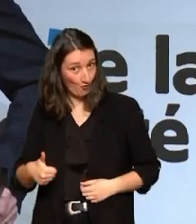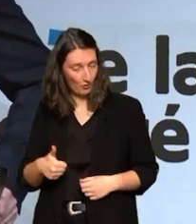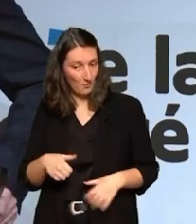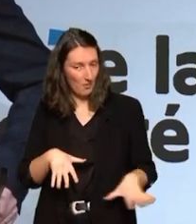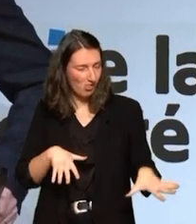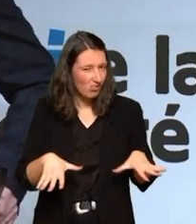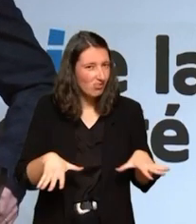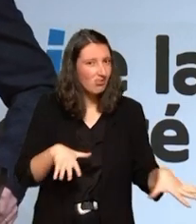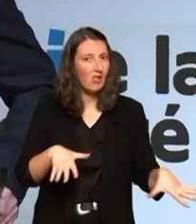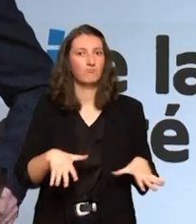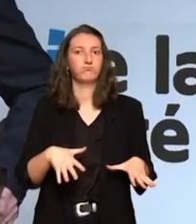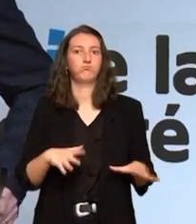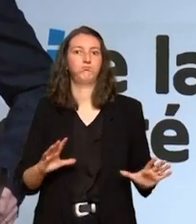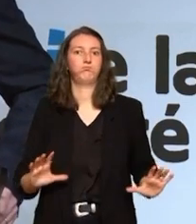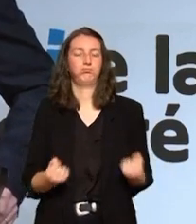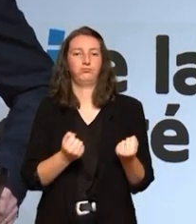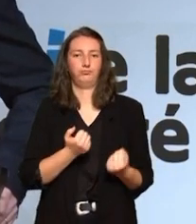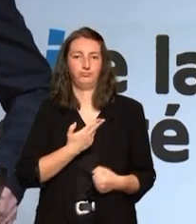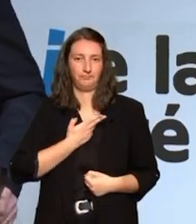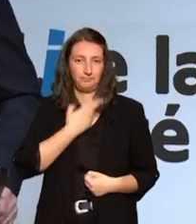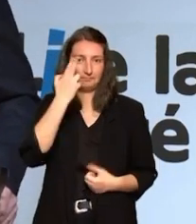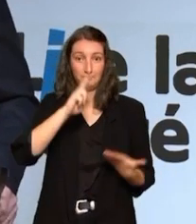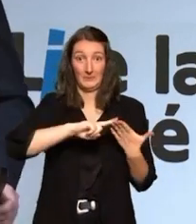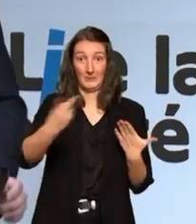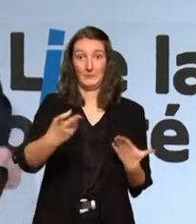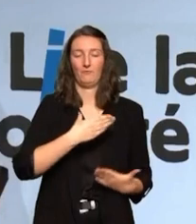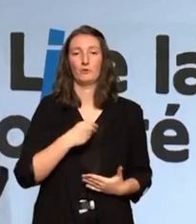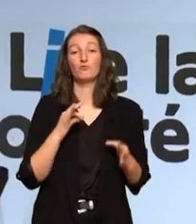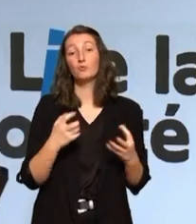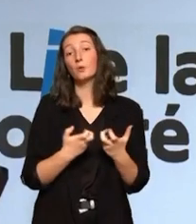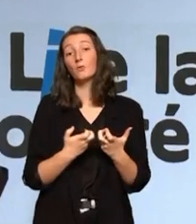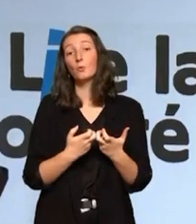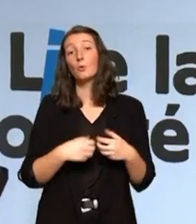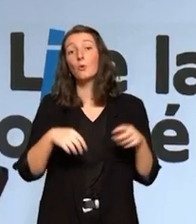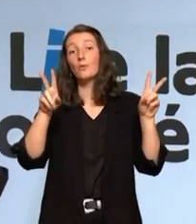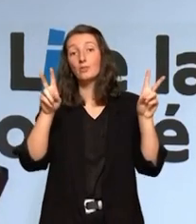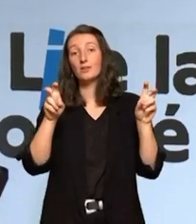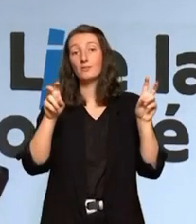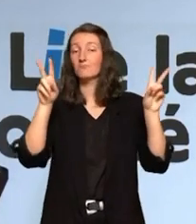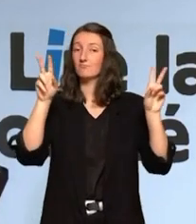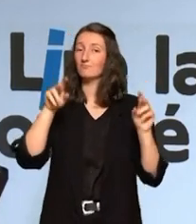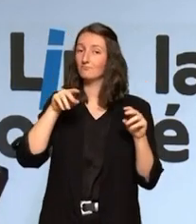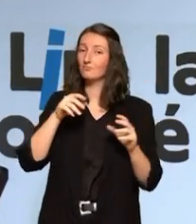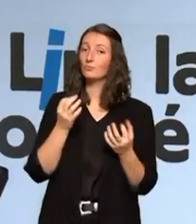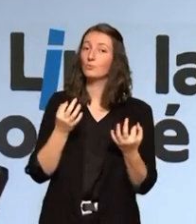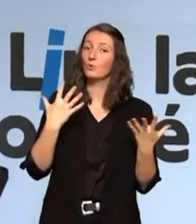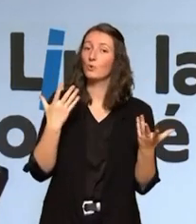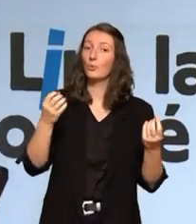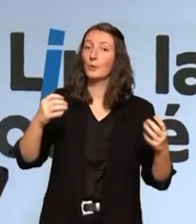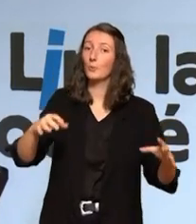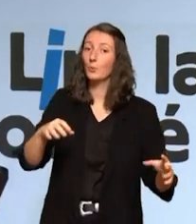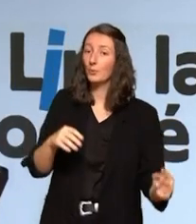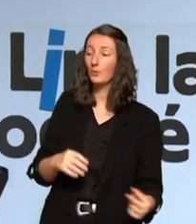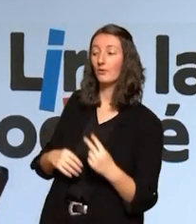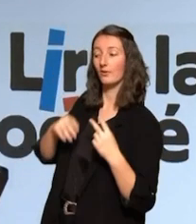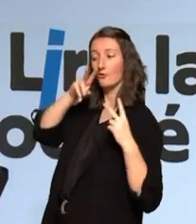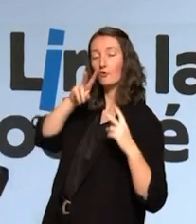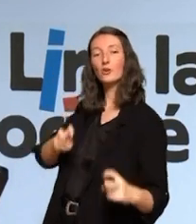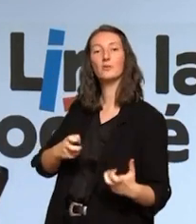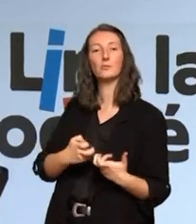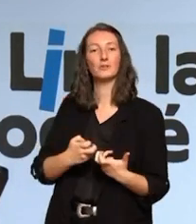traduction en français. C'est lui qui a trouvé ce titre merveilleux pour À la recherche du temps perdu, Remembrance